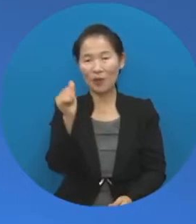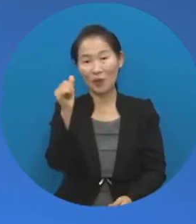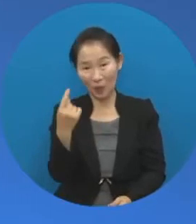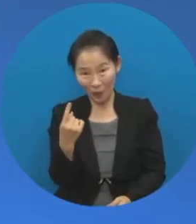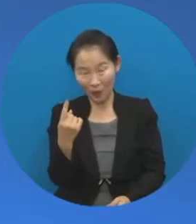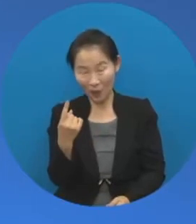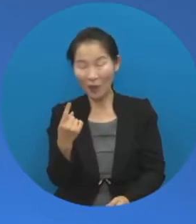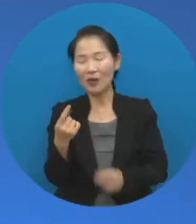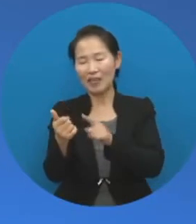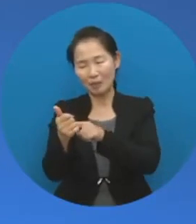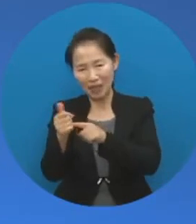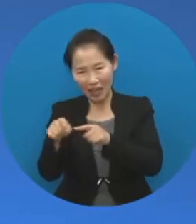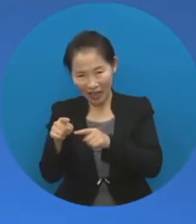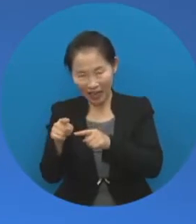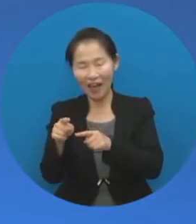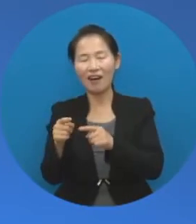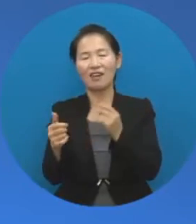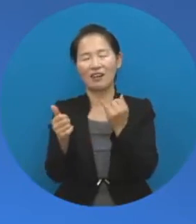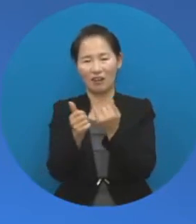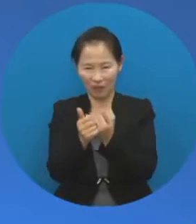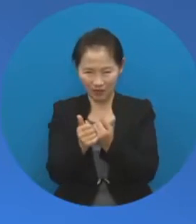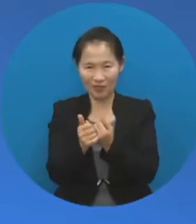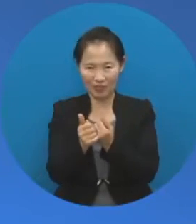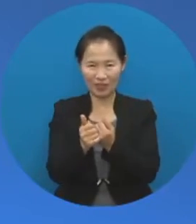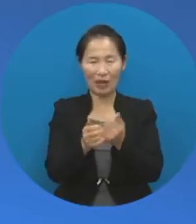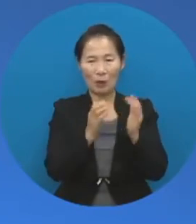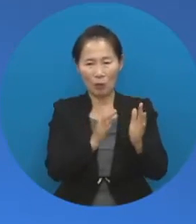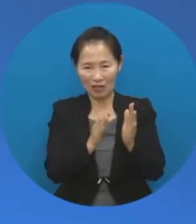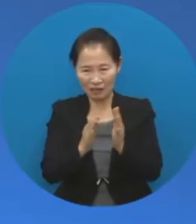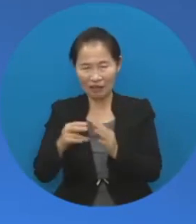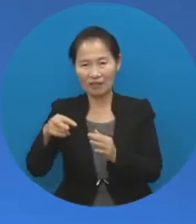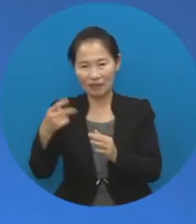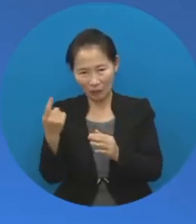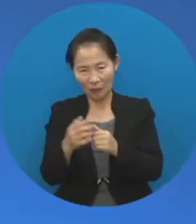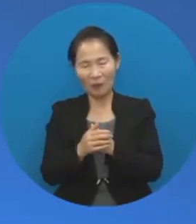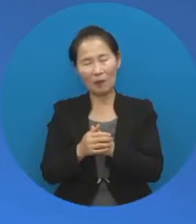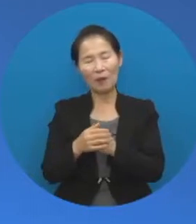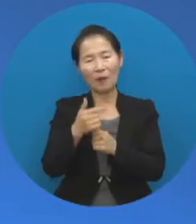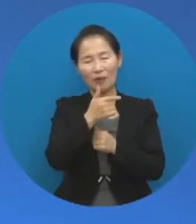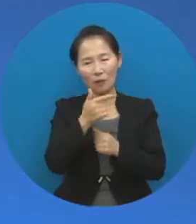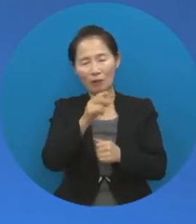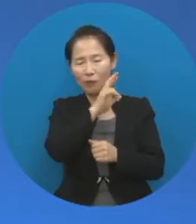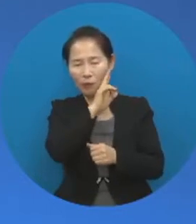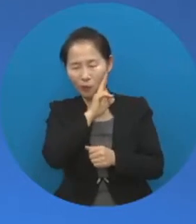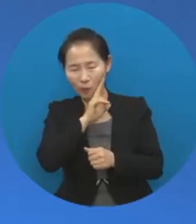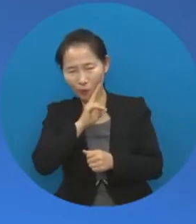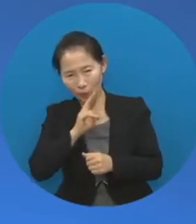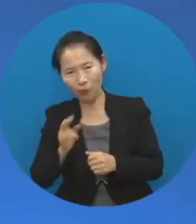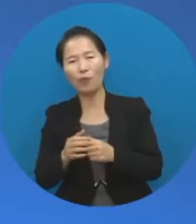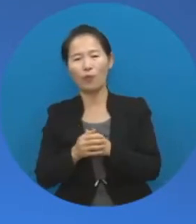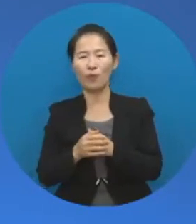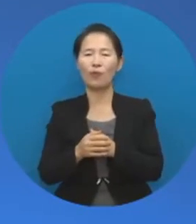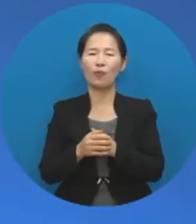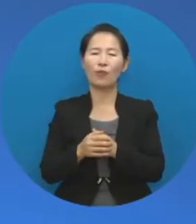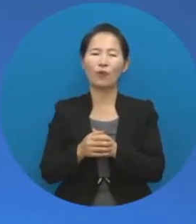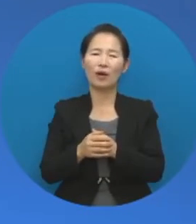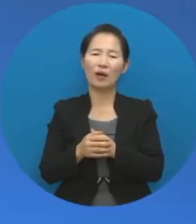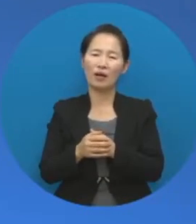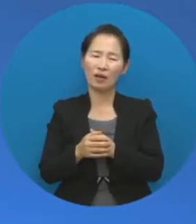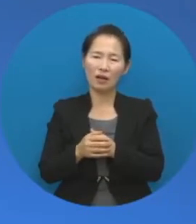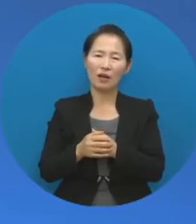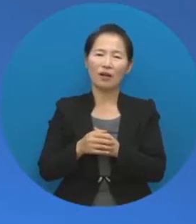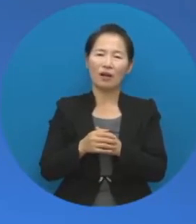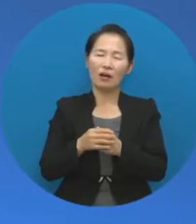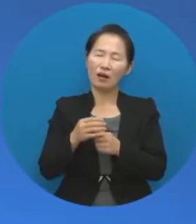모든 결혼하는 과정도 너무나 순탄하게 왜 저 같은 사람을 며느리로 맞아들이는